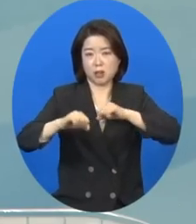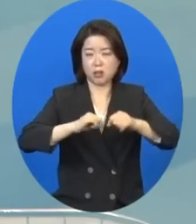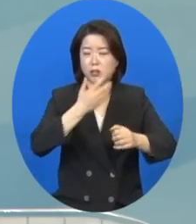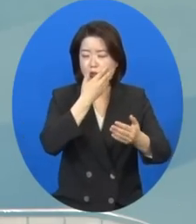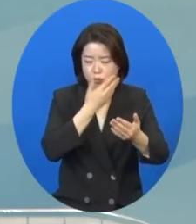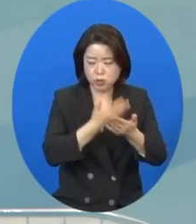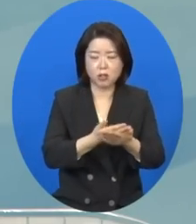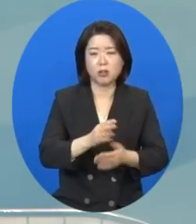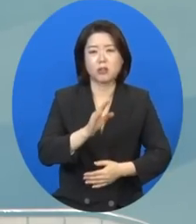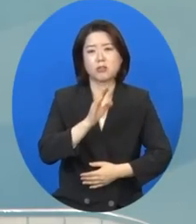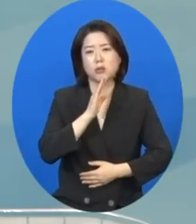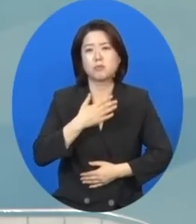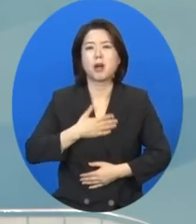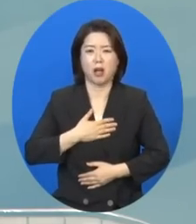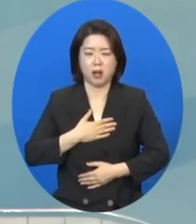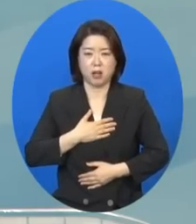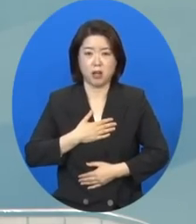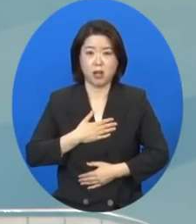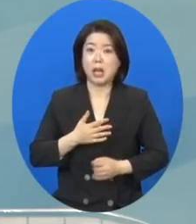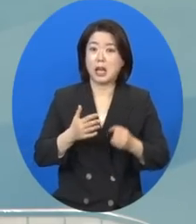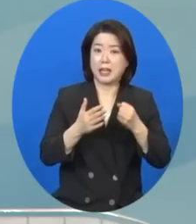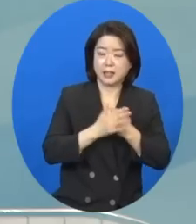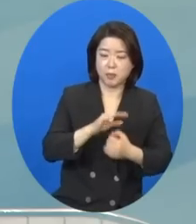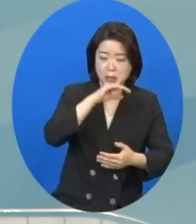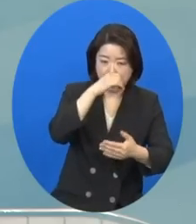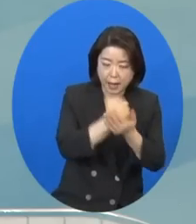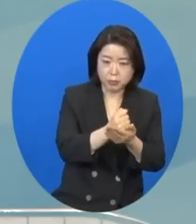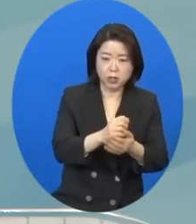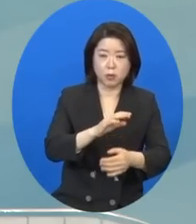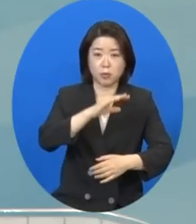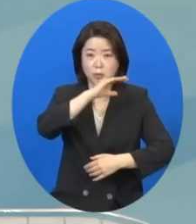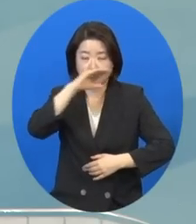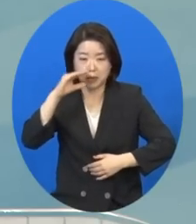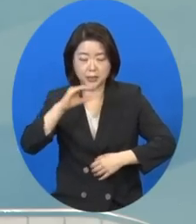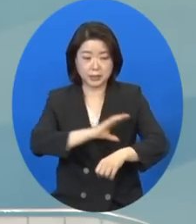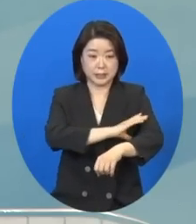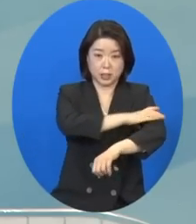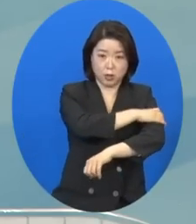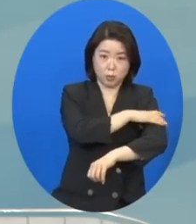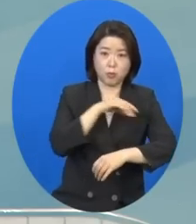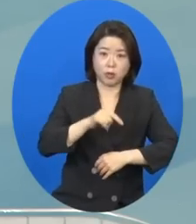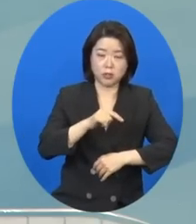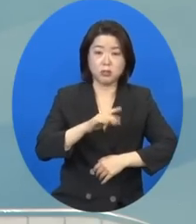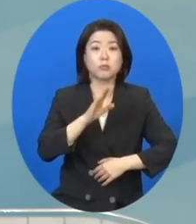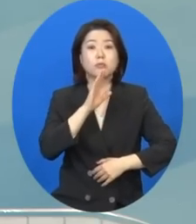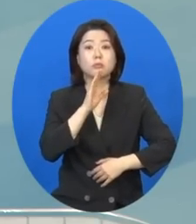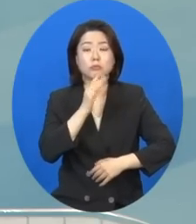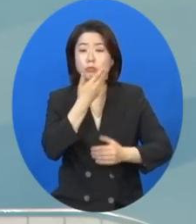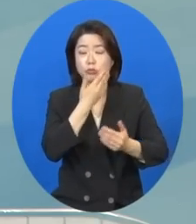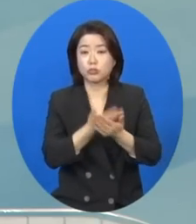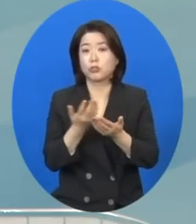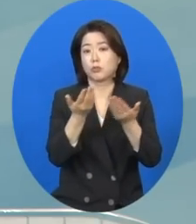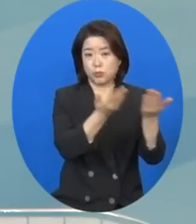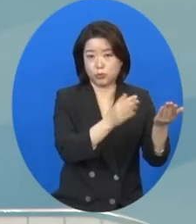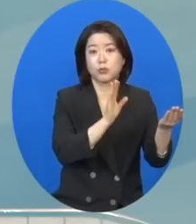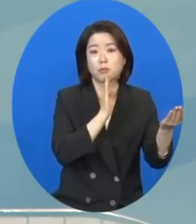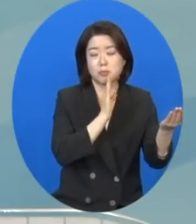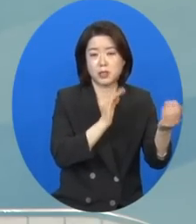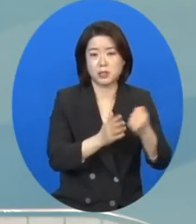한번 깨닫고 있습니다 그러므로 합당하고 정당한 권위는 굉장히 중요한 것입니다